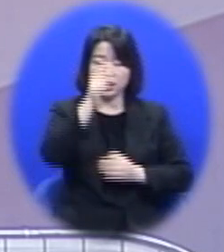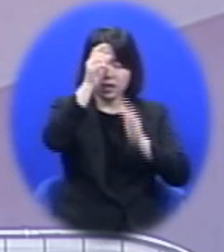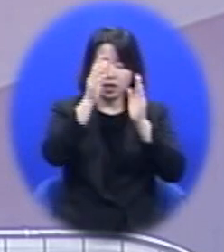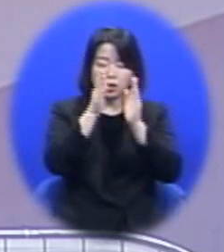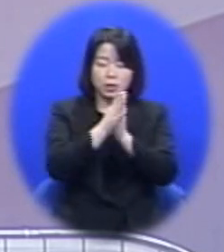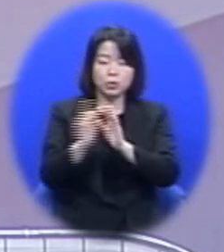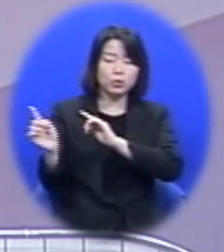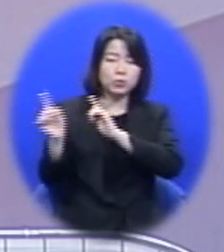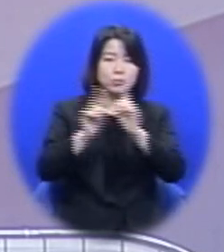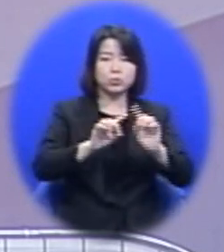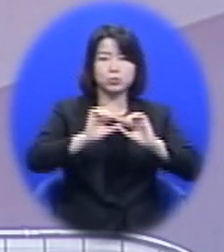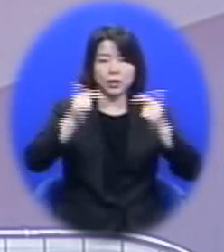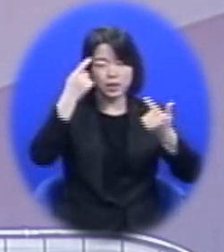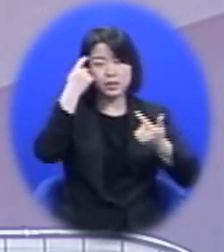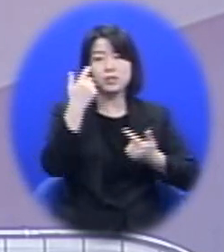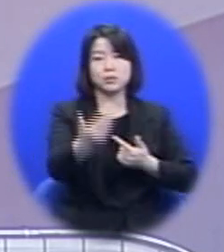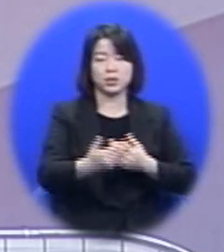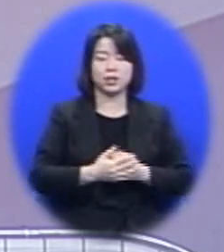아닙니까?